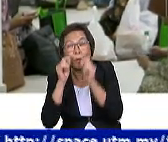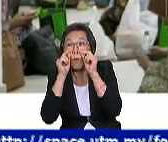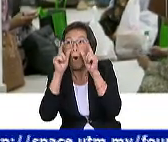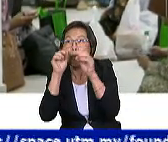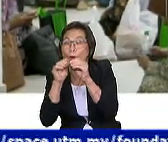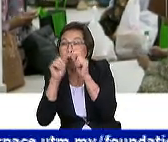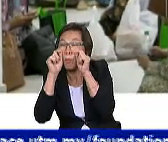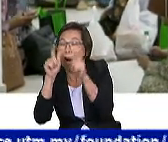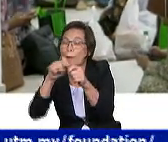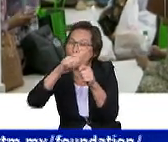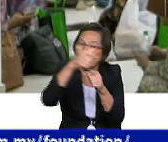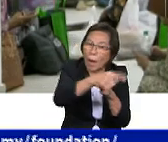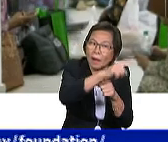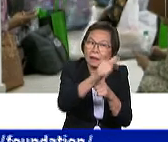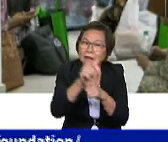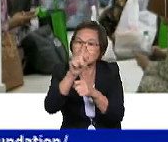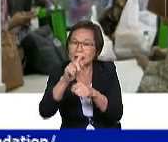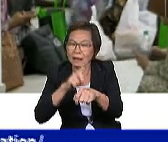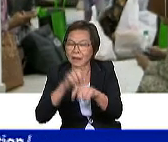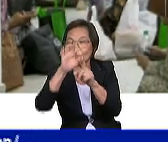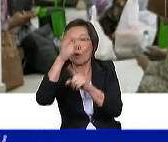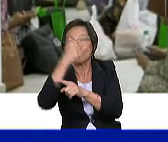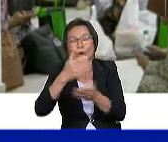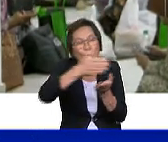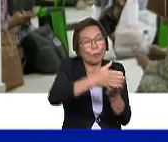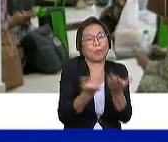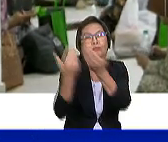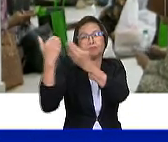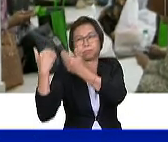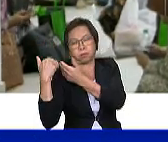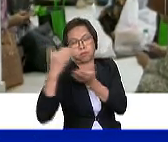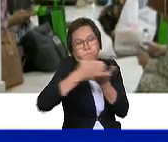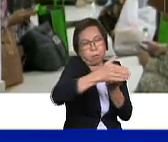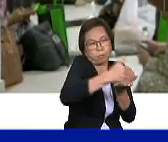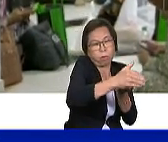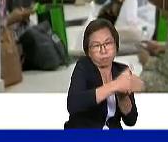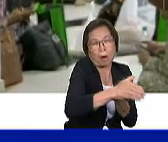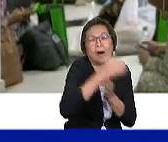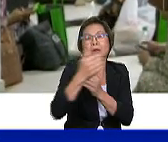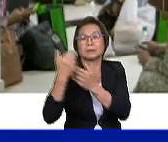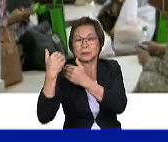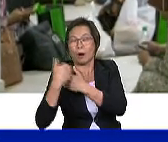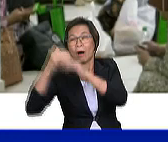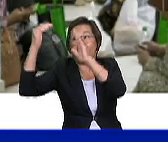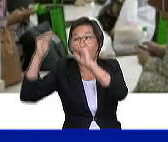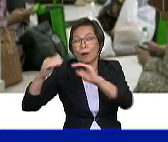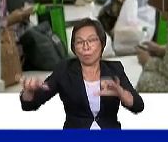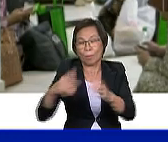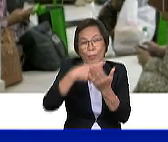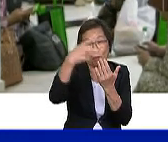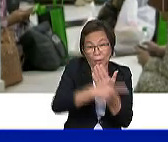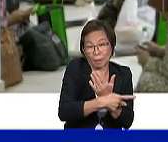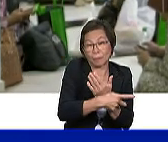dalam kalangan pembayar zakat di negeri ini untuk melunaskan tanggungjawab mereka. Diharap dengan pelaksanaan program seperti